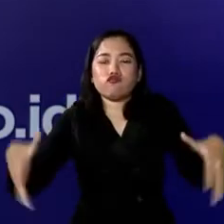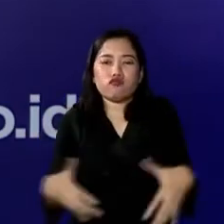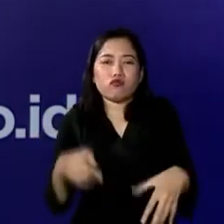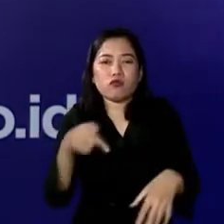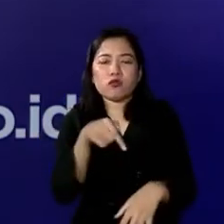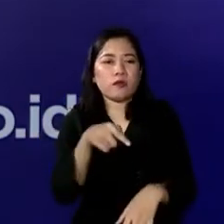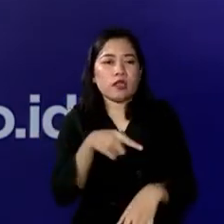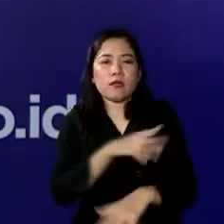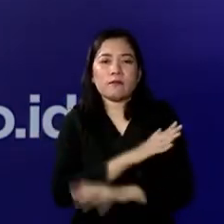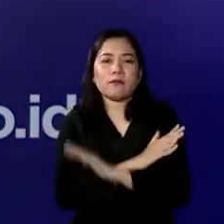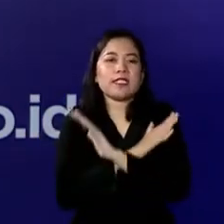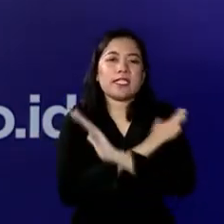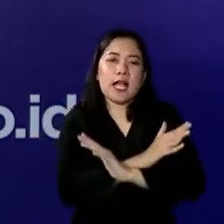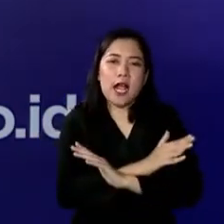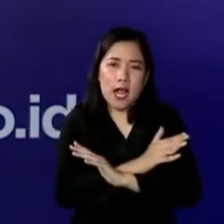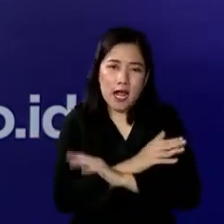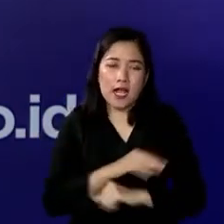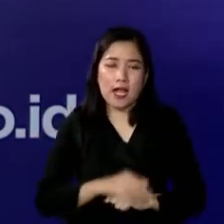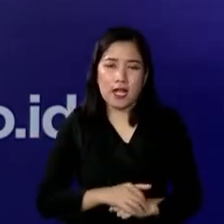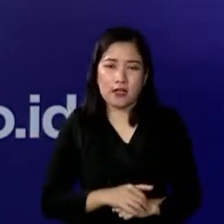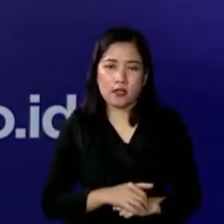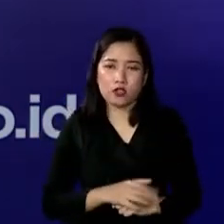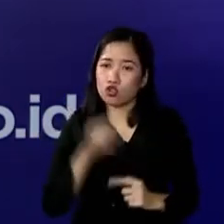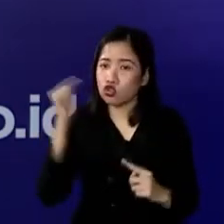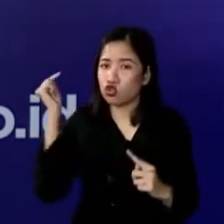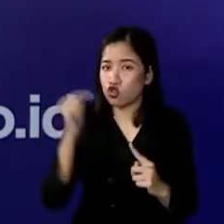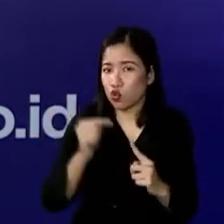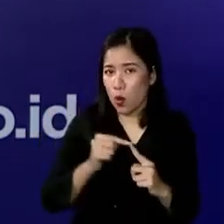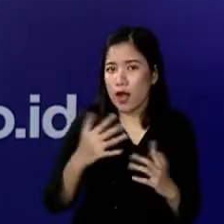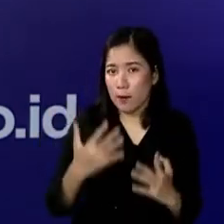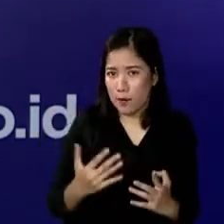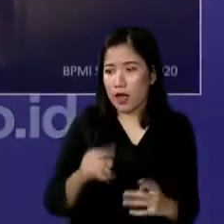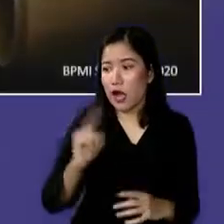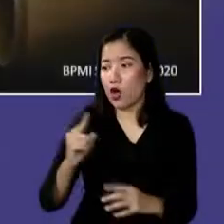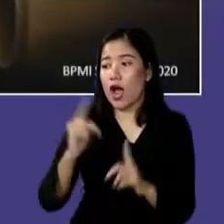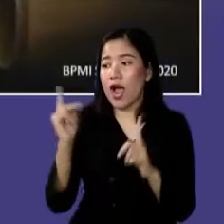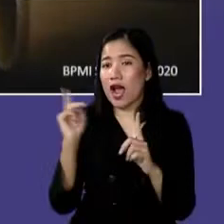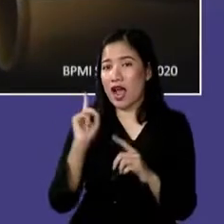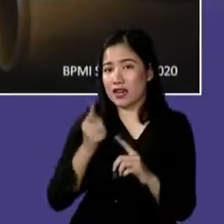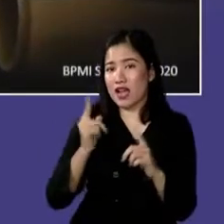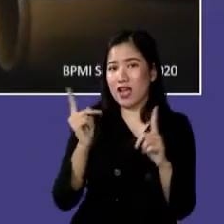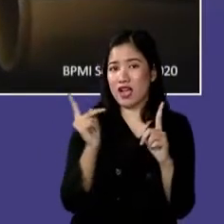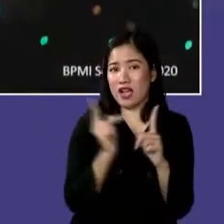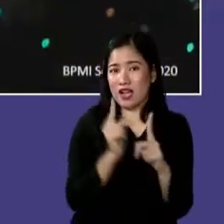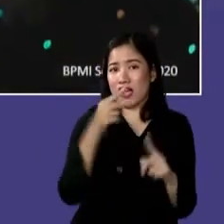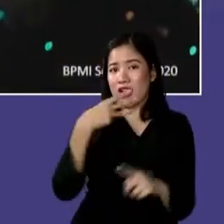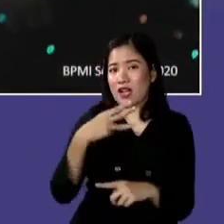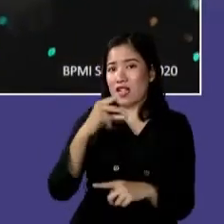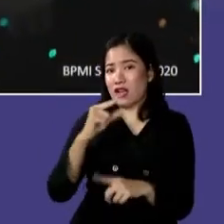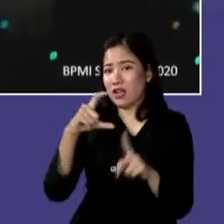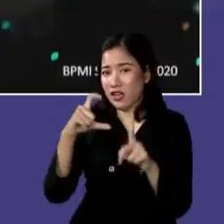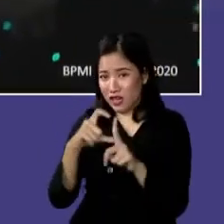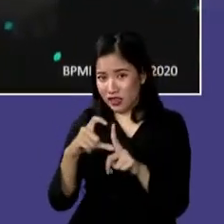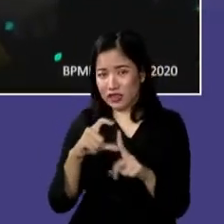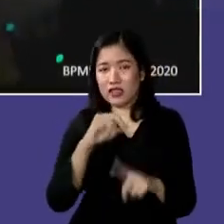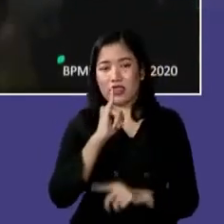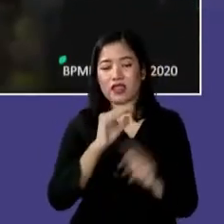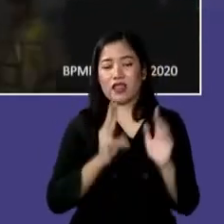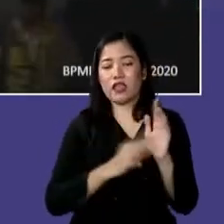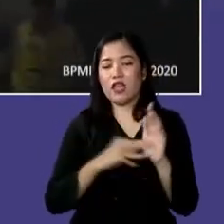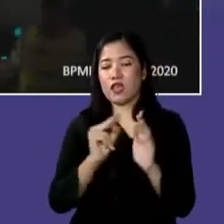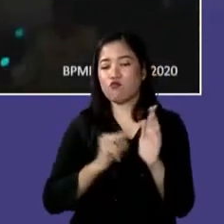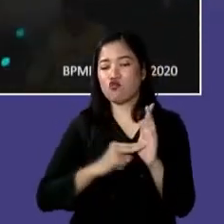seluruh Indonesia supaya kalau terjadi Herti menit itu tidak tiba-tiba melonjak kalau tiba-tiba